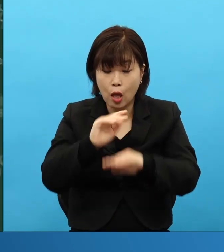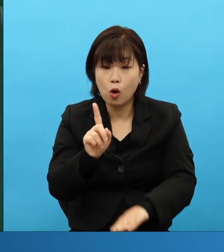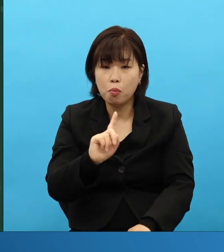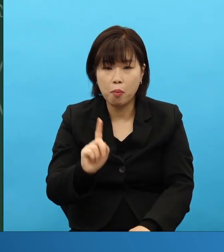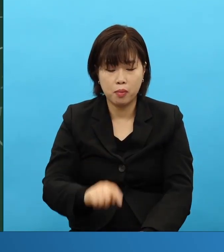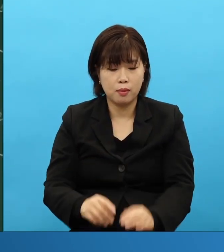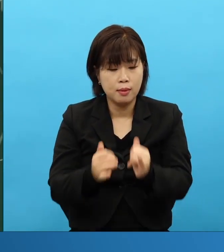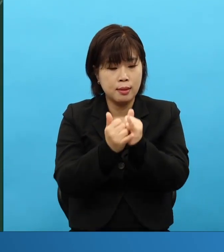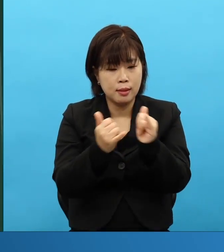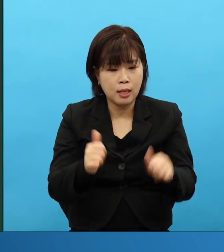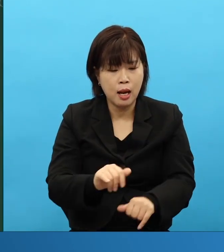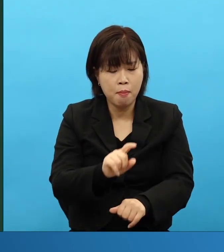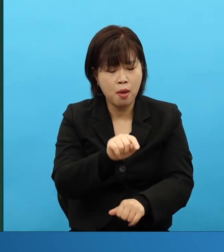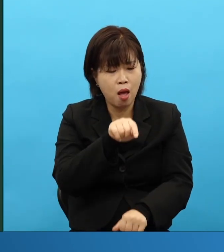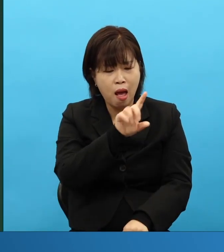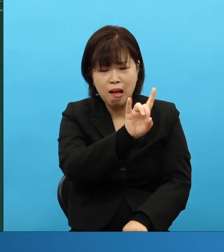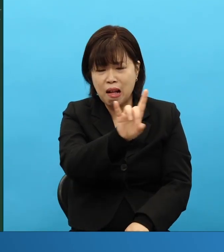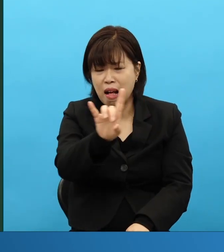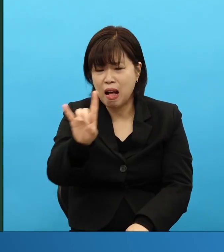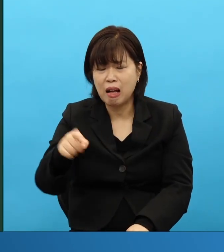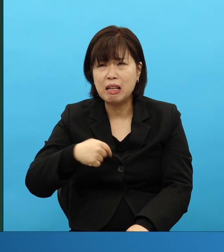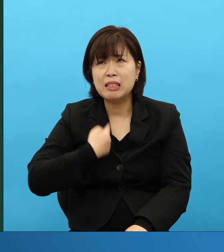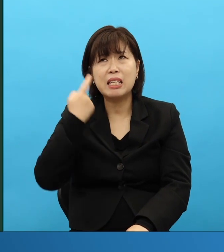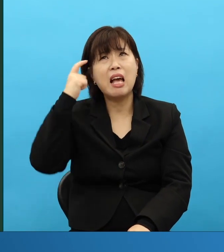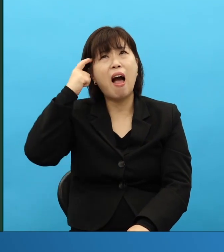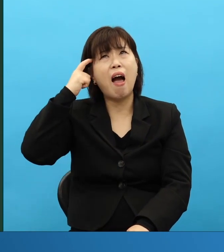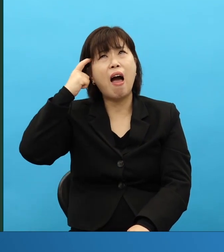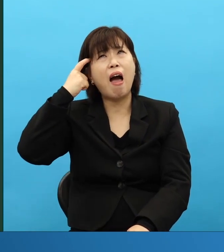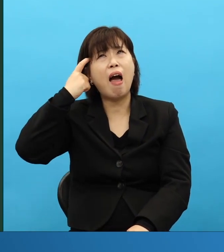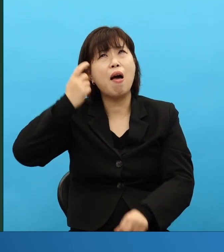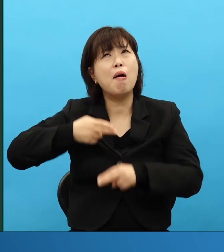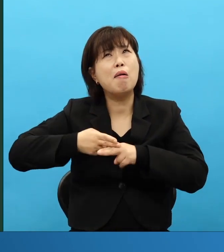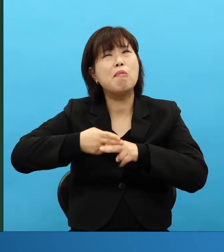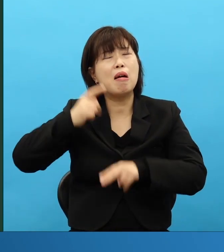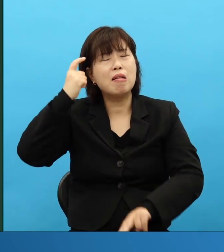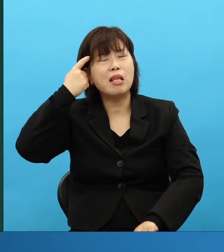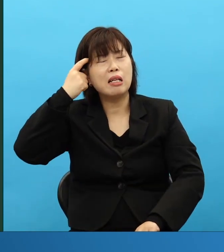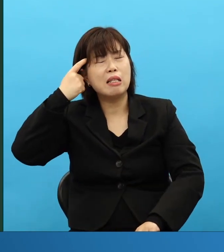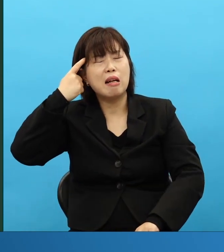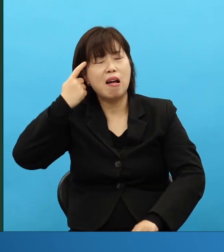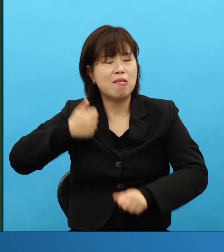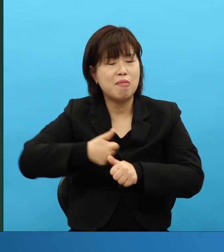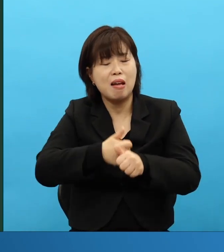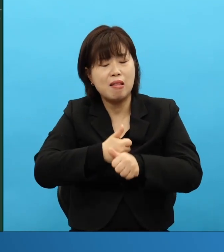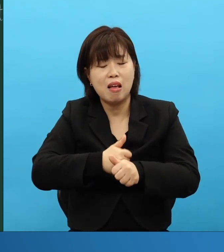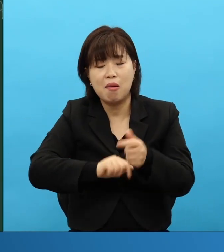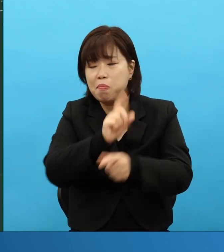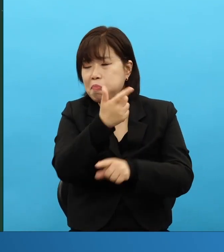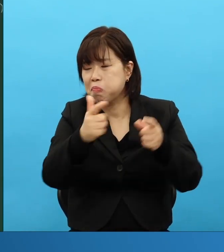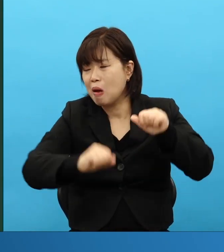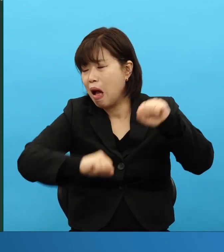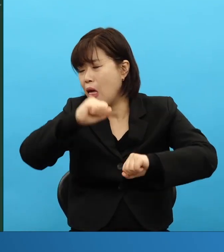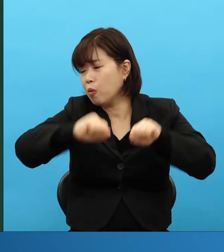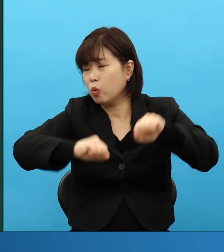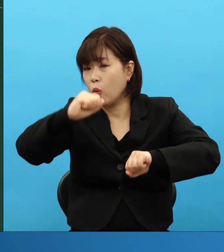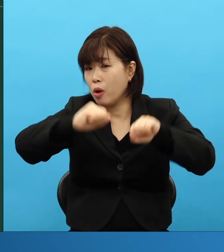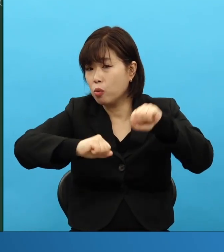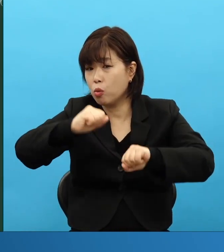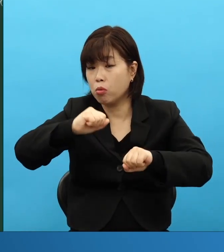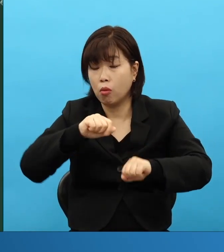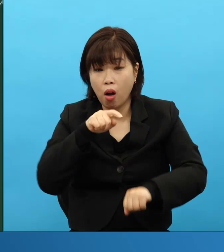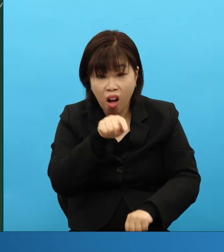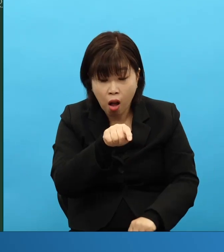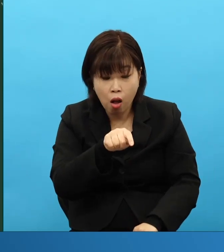In those days, everyone did as he saw fit. 이 말 듣고 여러분의 생을 걸면 안